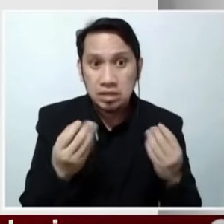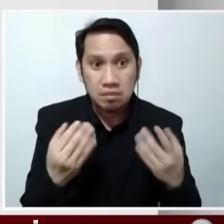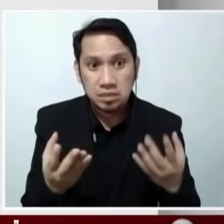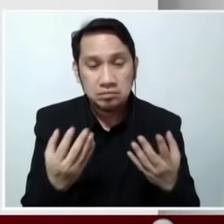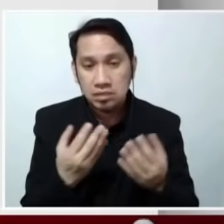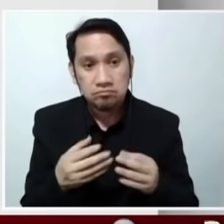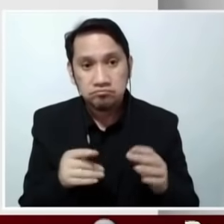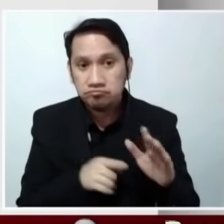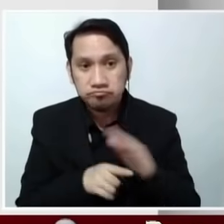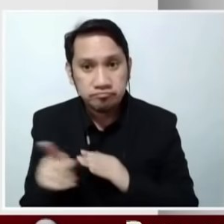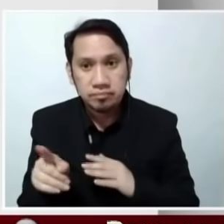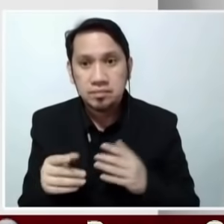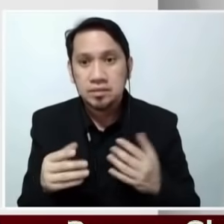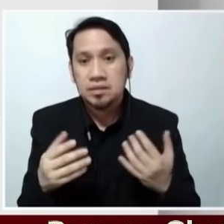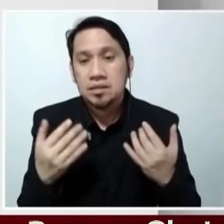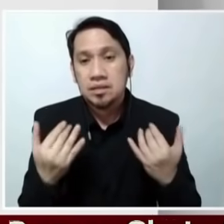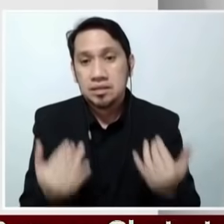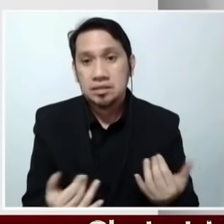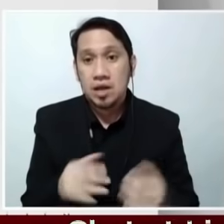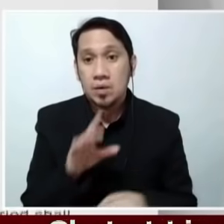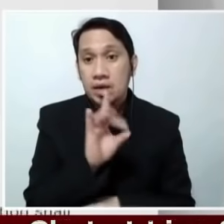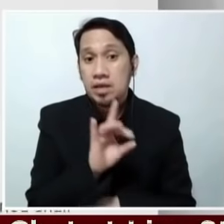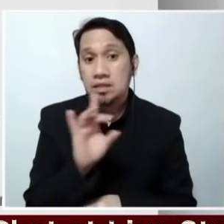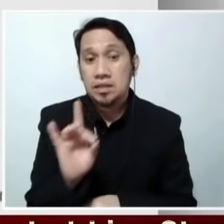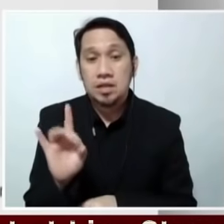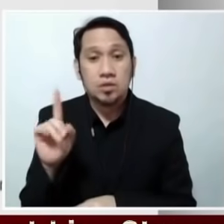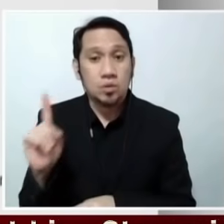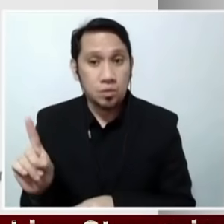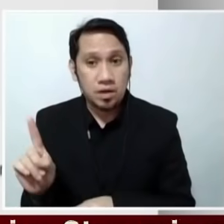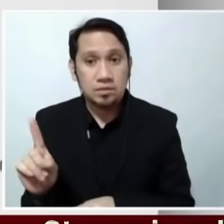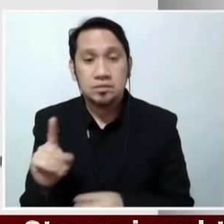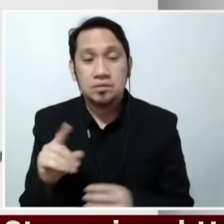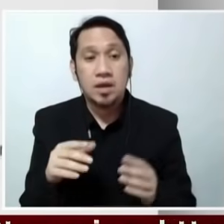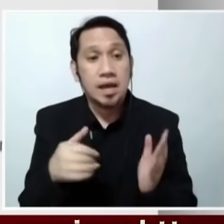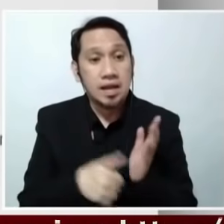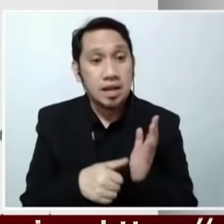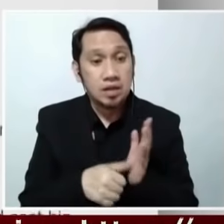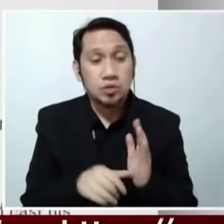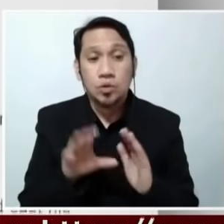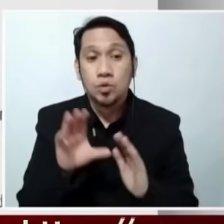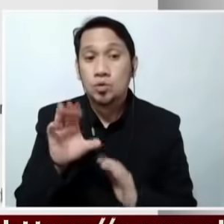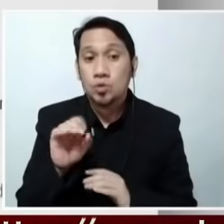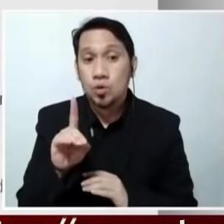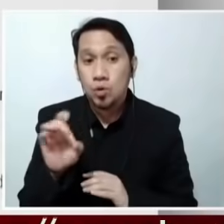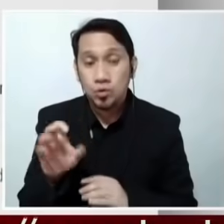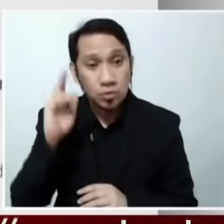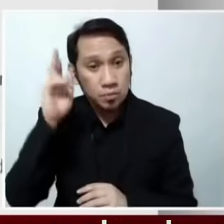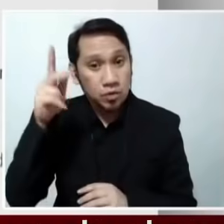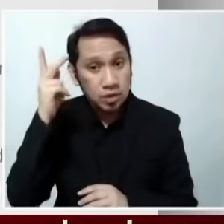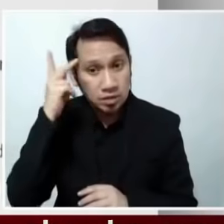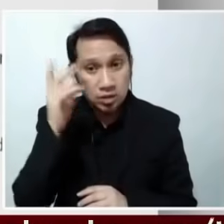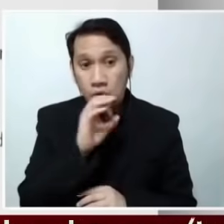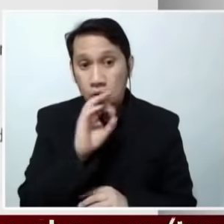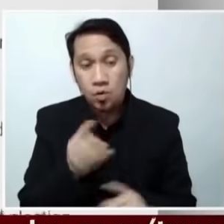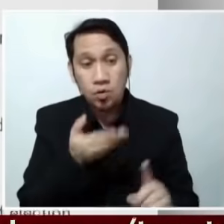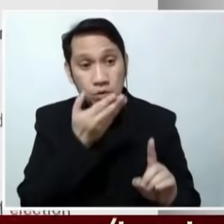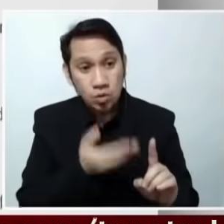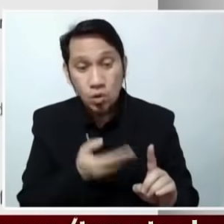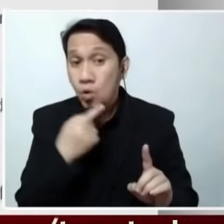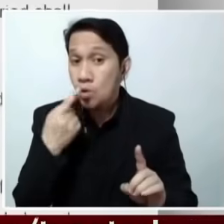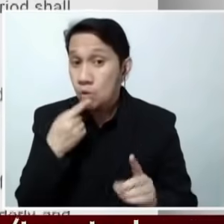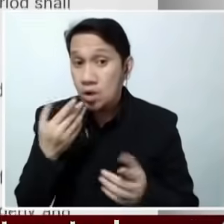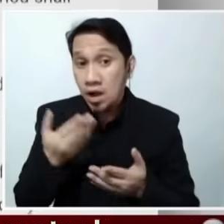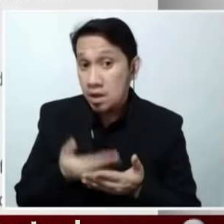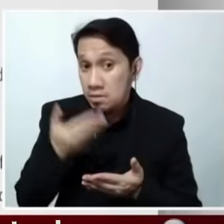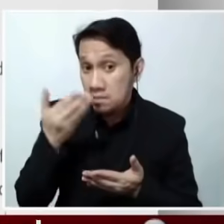ng Batas Pambansa 881 o Omnibus Election Code, pawang ang politiko o kinatawa na bumibili ng boto